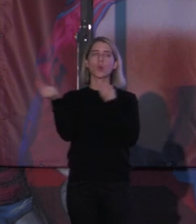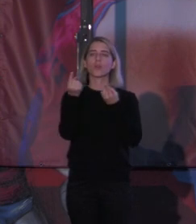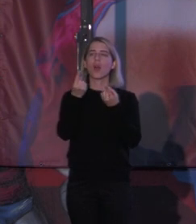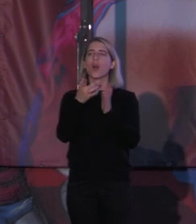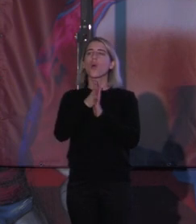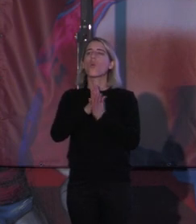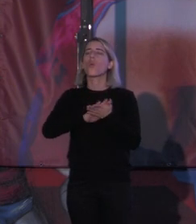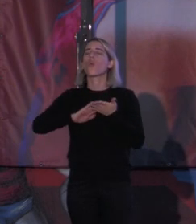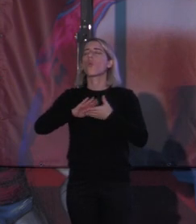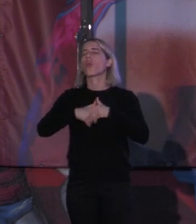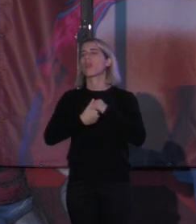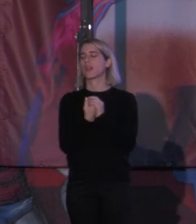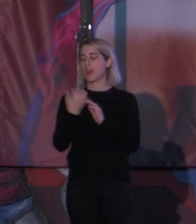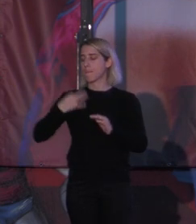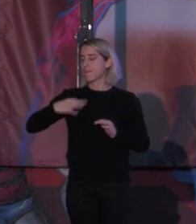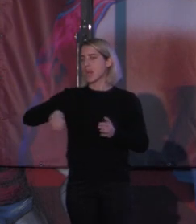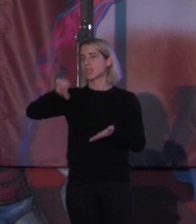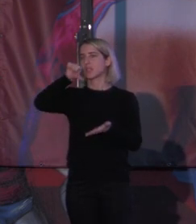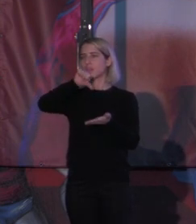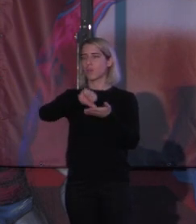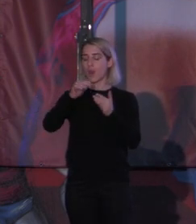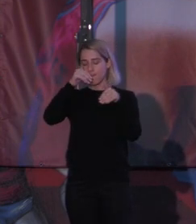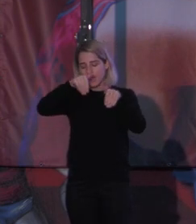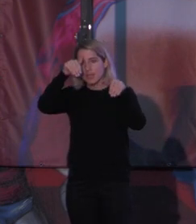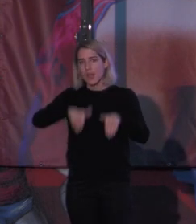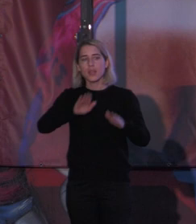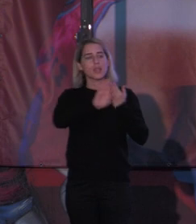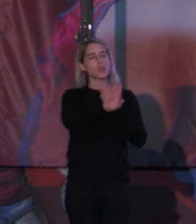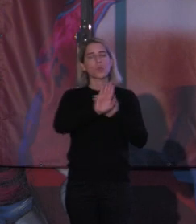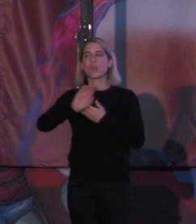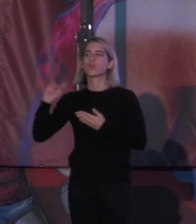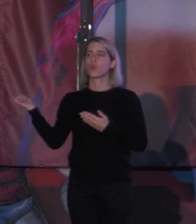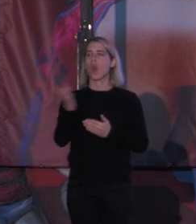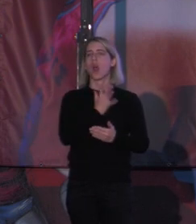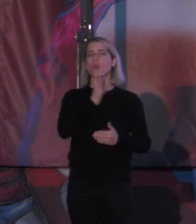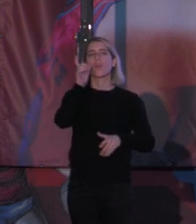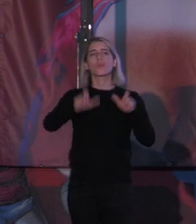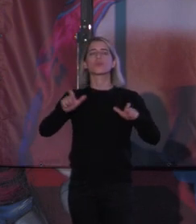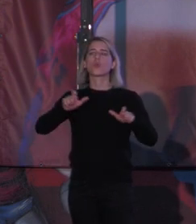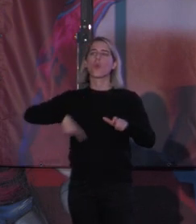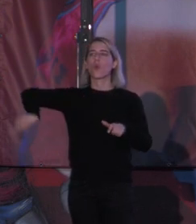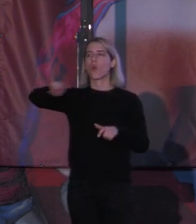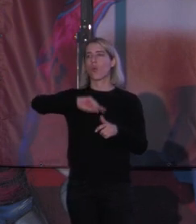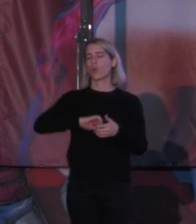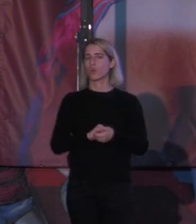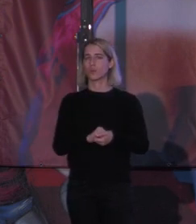ουδέτερη πόλη, μια πράσινη πόλη που θα σέβεται κάθε γειτονιά και κάθε πολίτη.